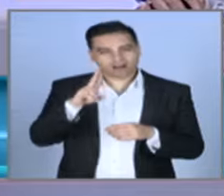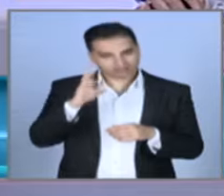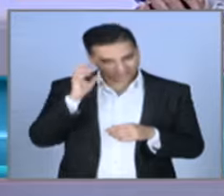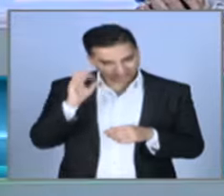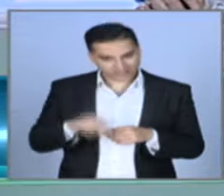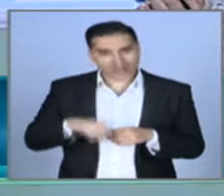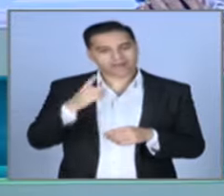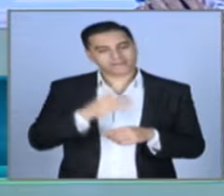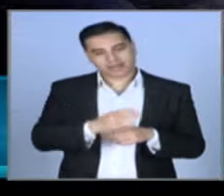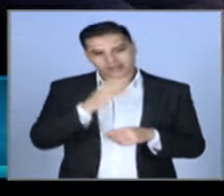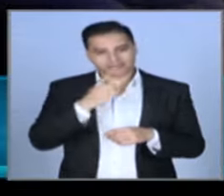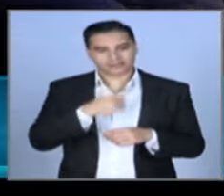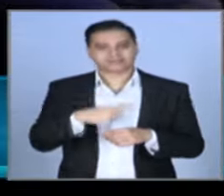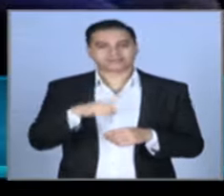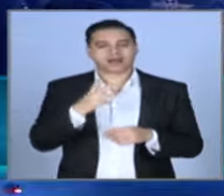صحيحة،